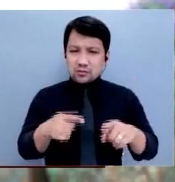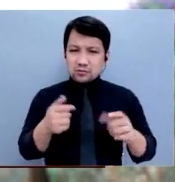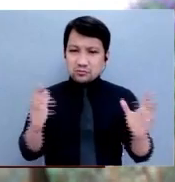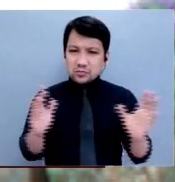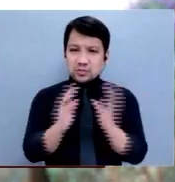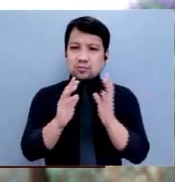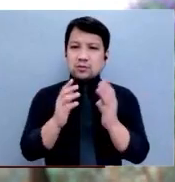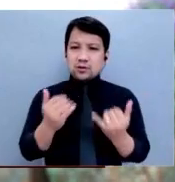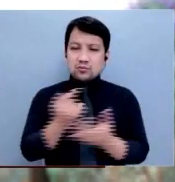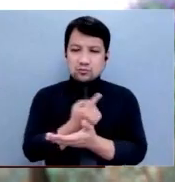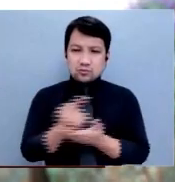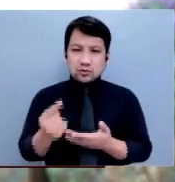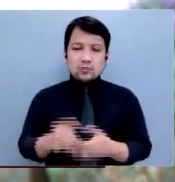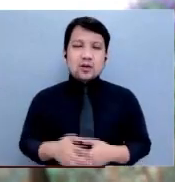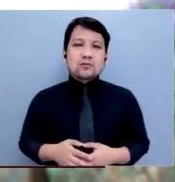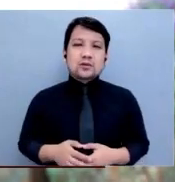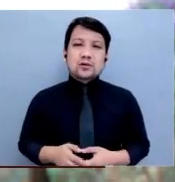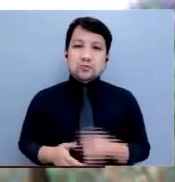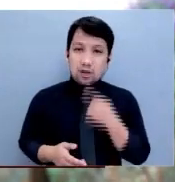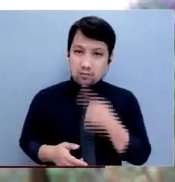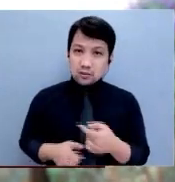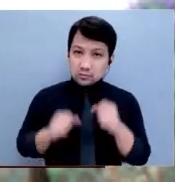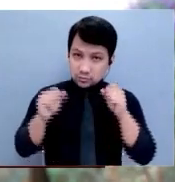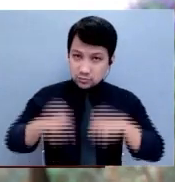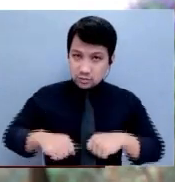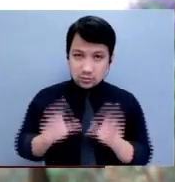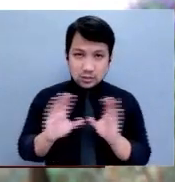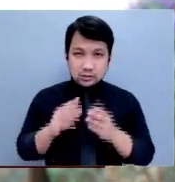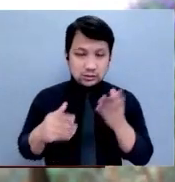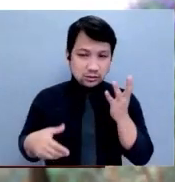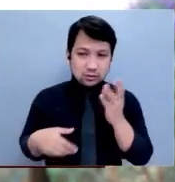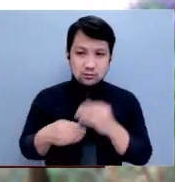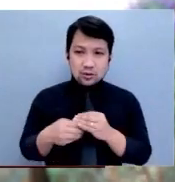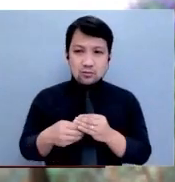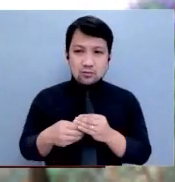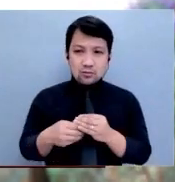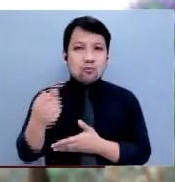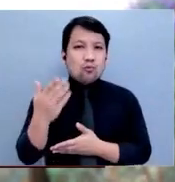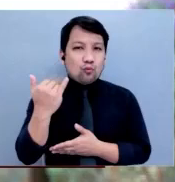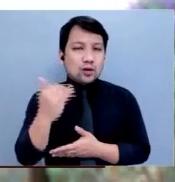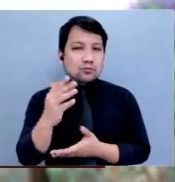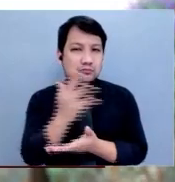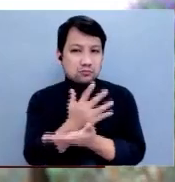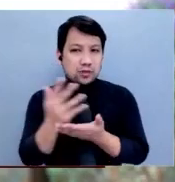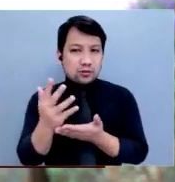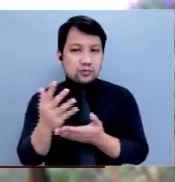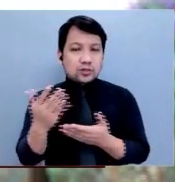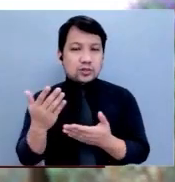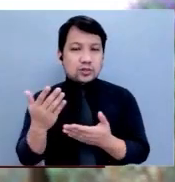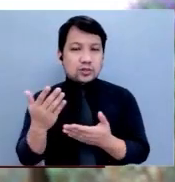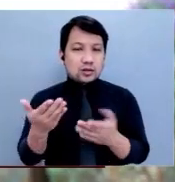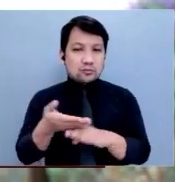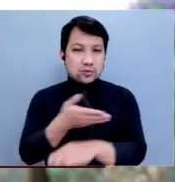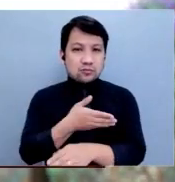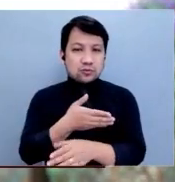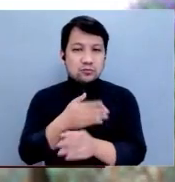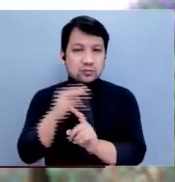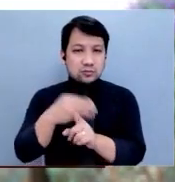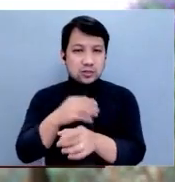linggo. Titiyakin din doon nila na hindi na ito masusundan, lalo't higit 5 linggo na lang bago ang 2022